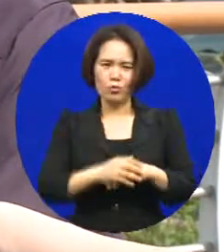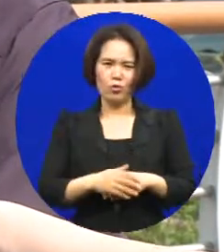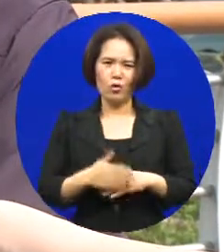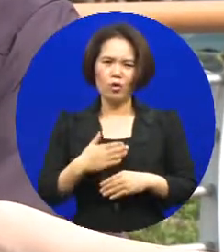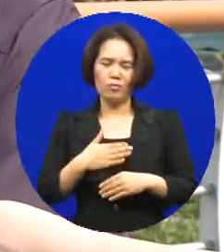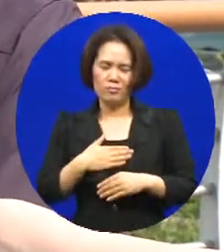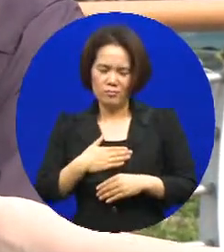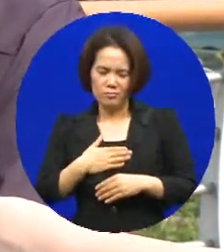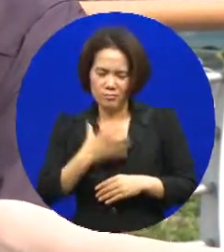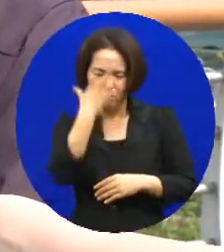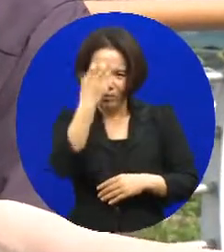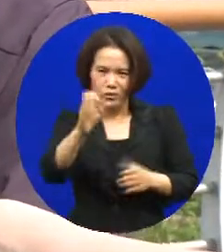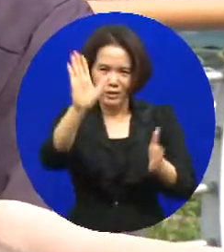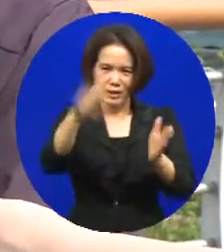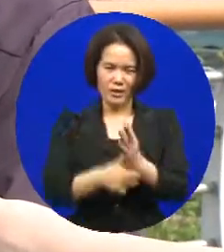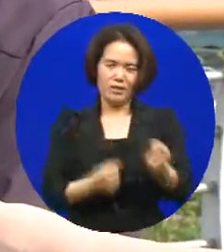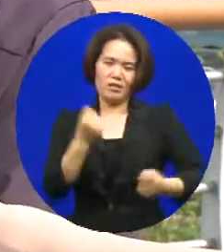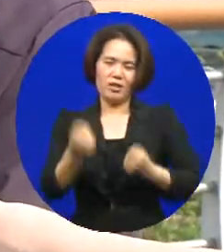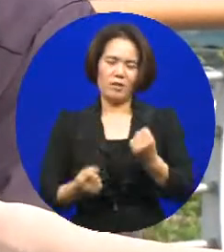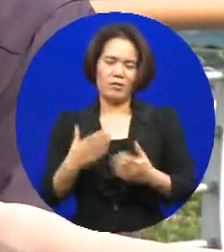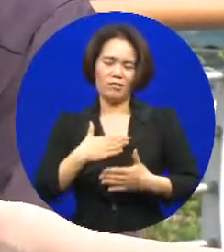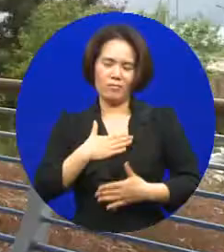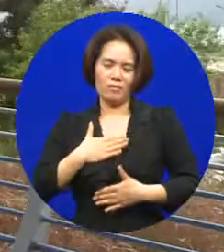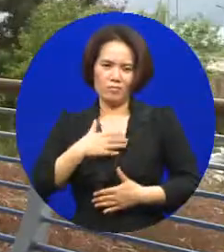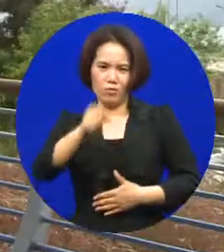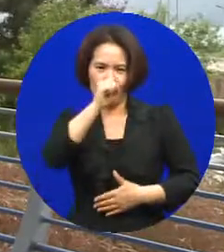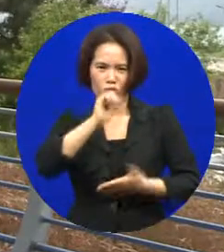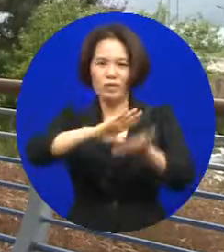와서 오면은 마음도 후련해지고 참 좋습니다.